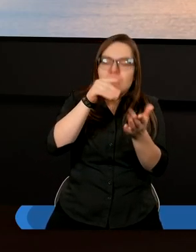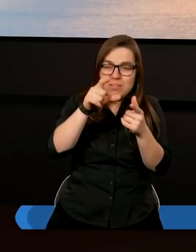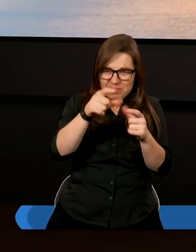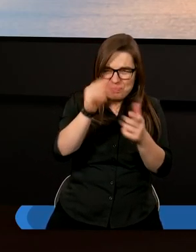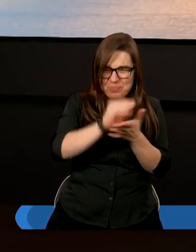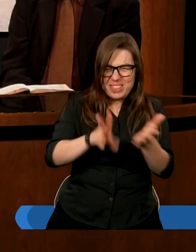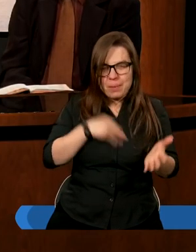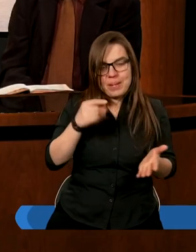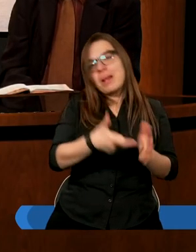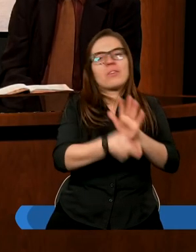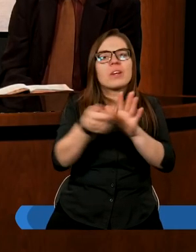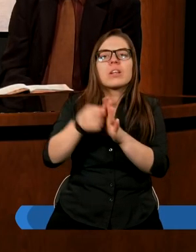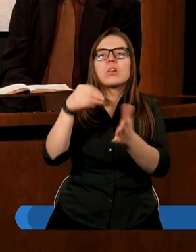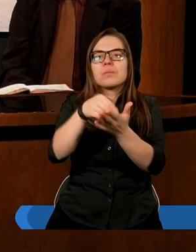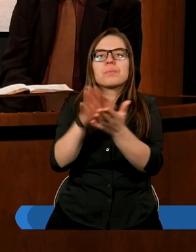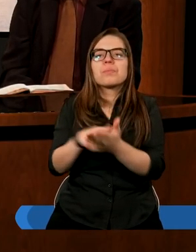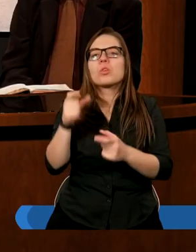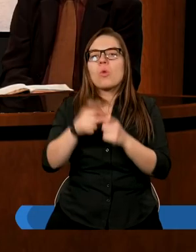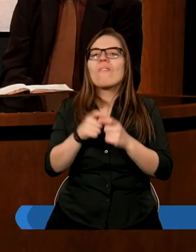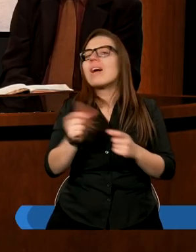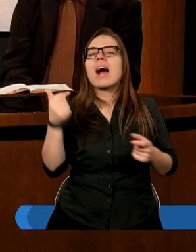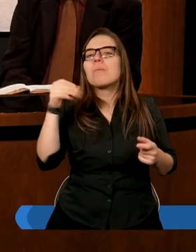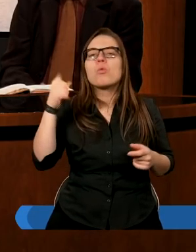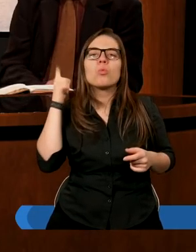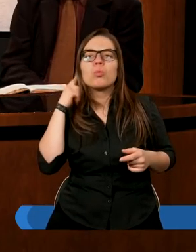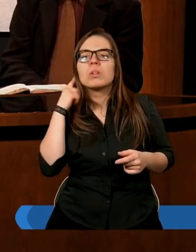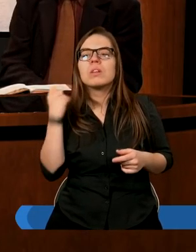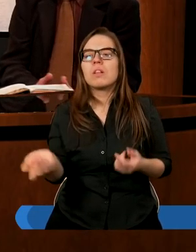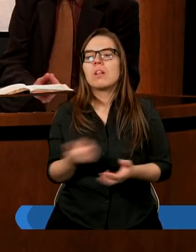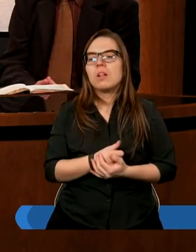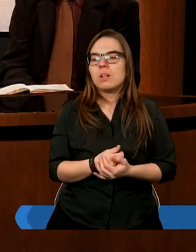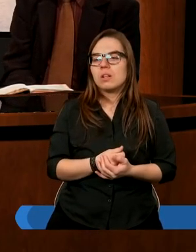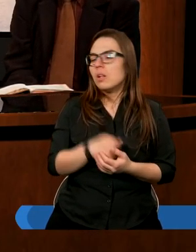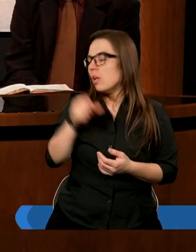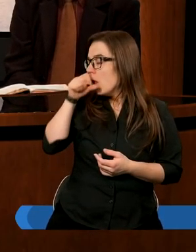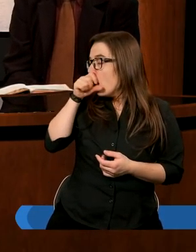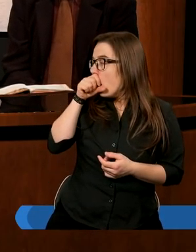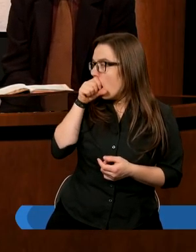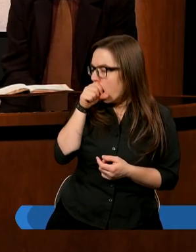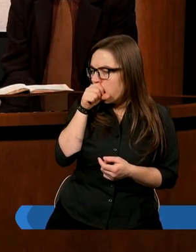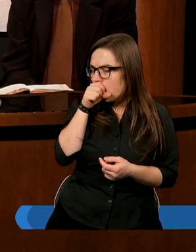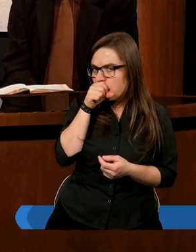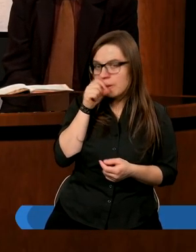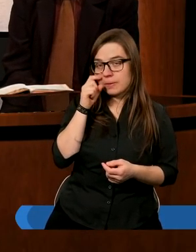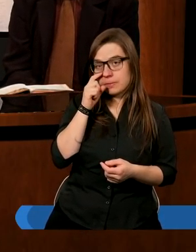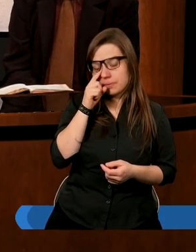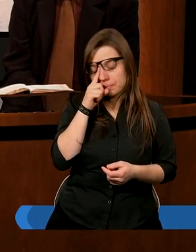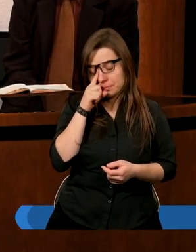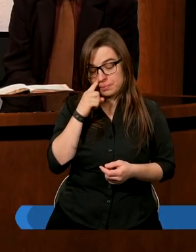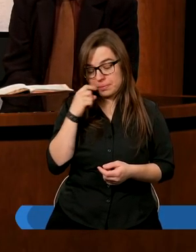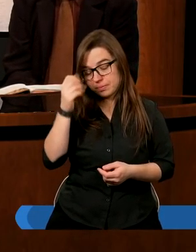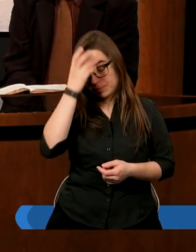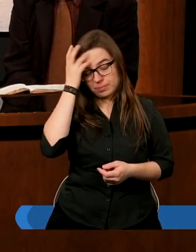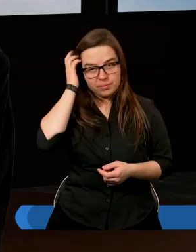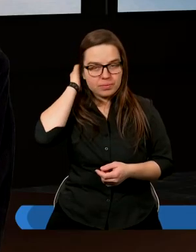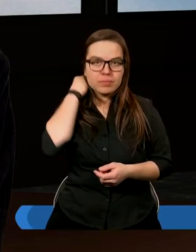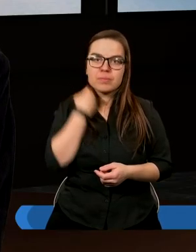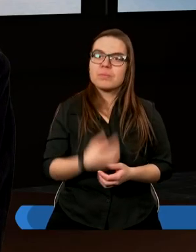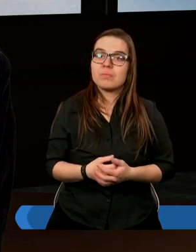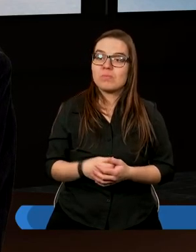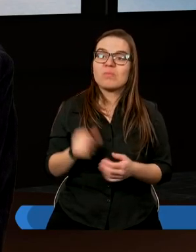słowa możemy usłyszeć? No tam jest alternatywa. Albo to